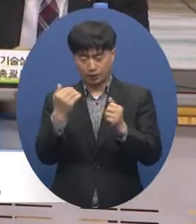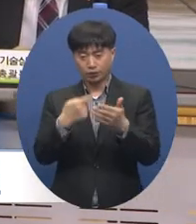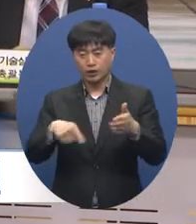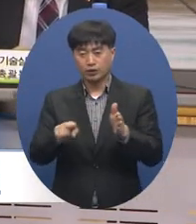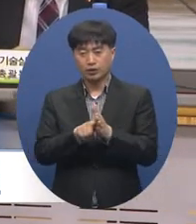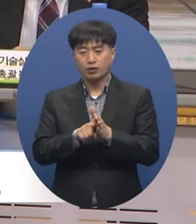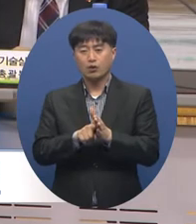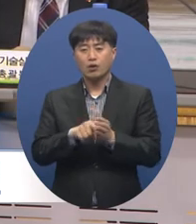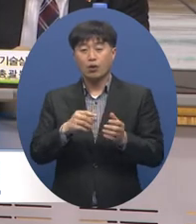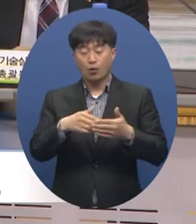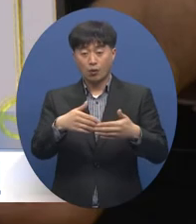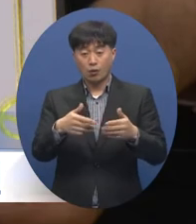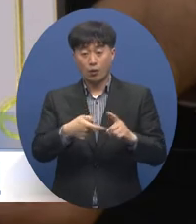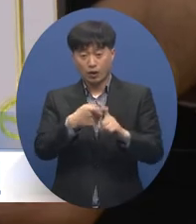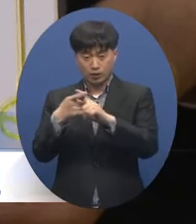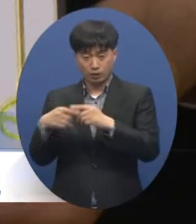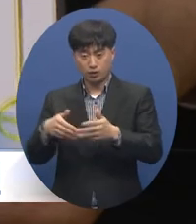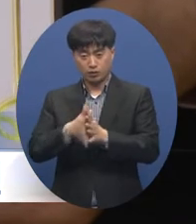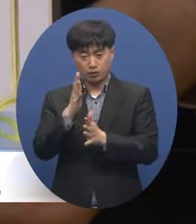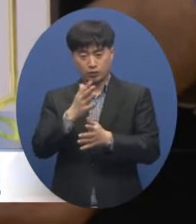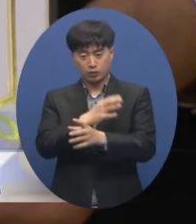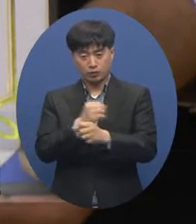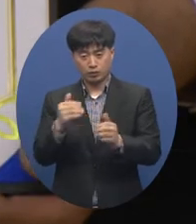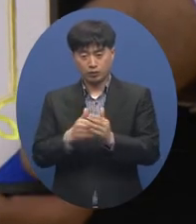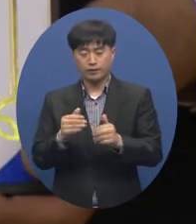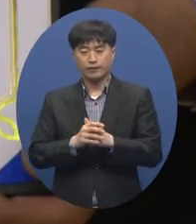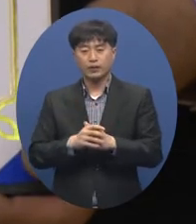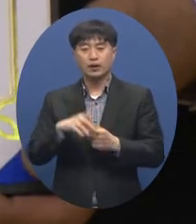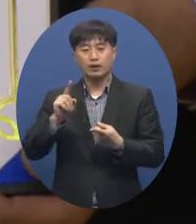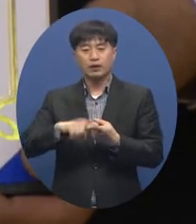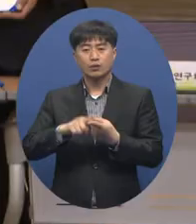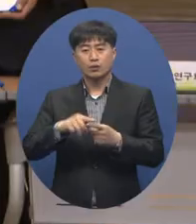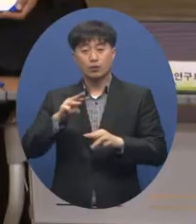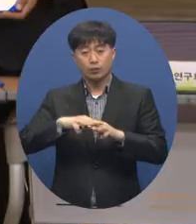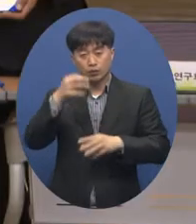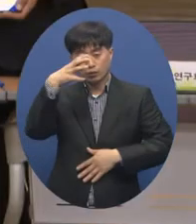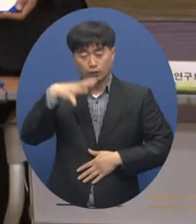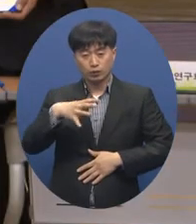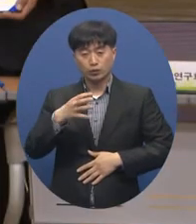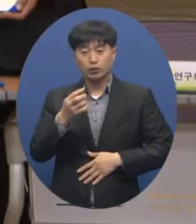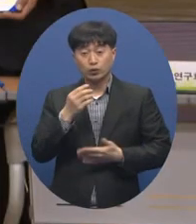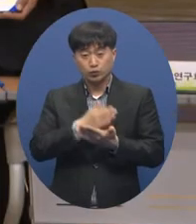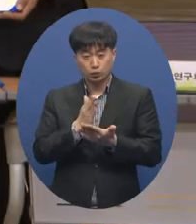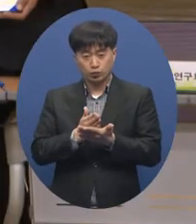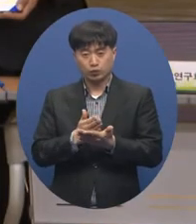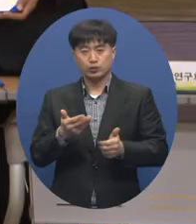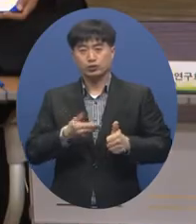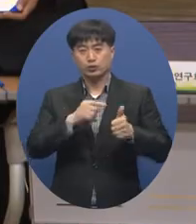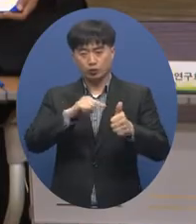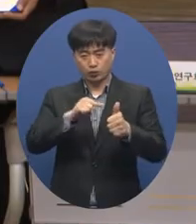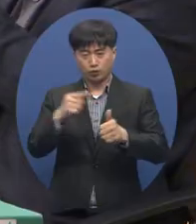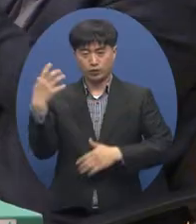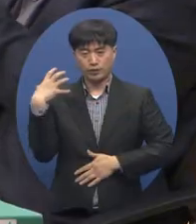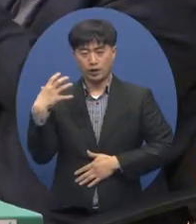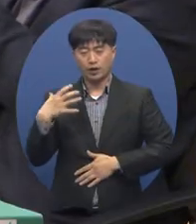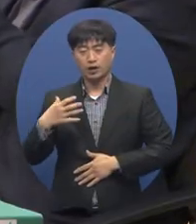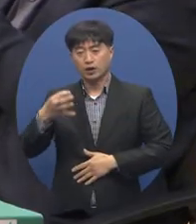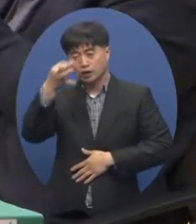체계를 구축하기 위해 관계 기관과 손을 잡았습니다. 이에 따라 도농기원은 품종 개발과 재배 기술 교육 등을